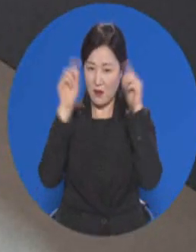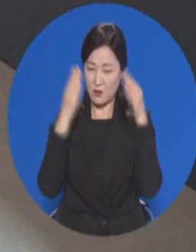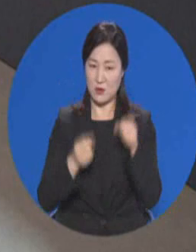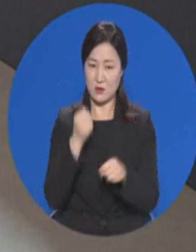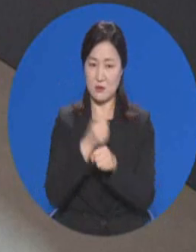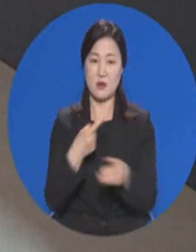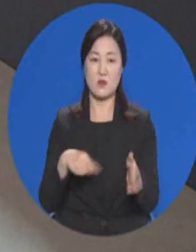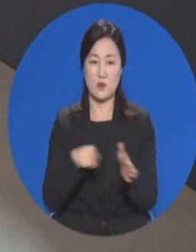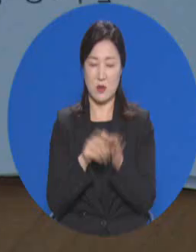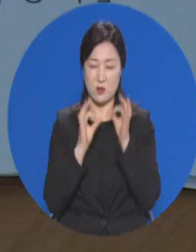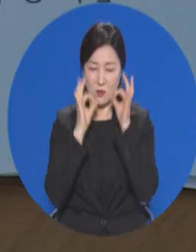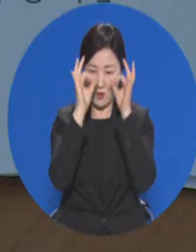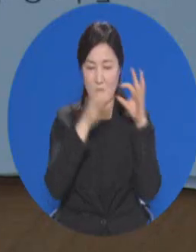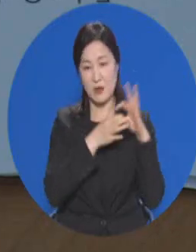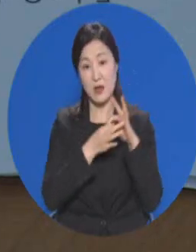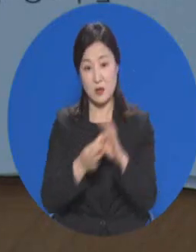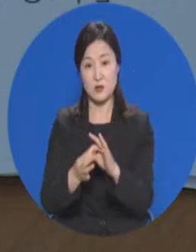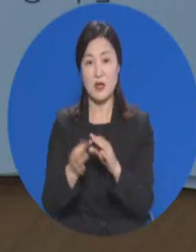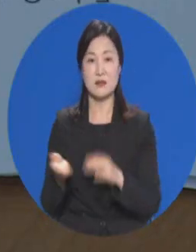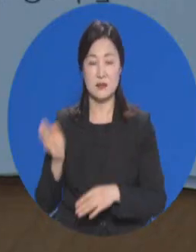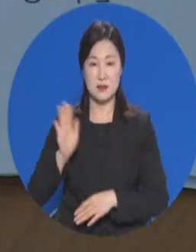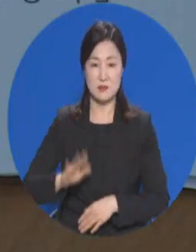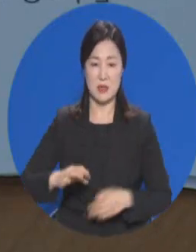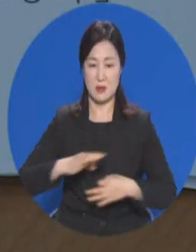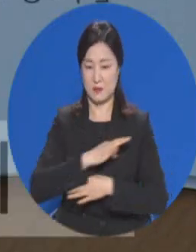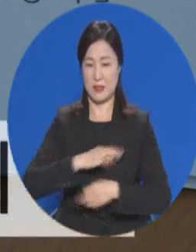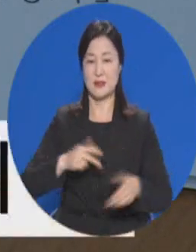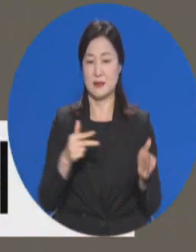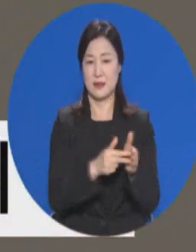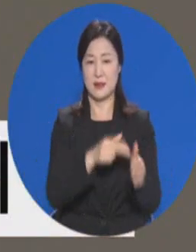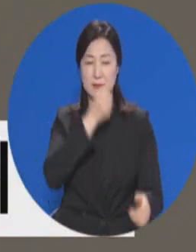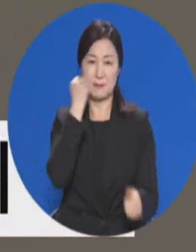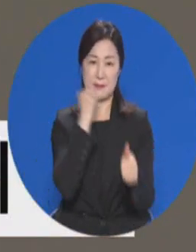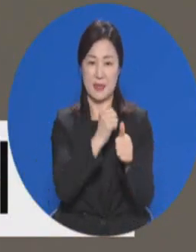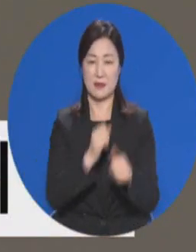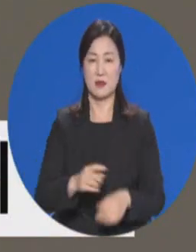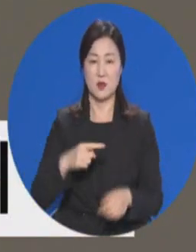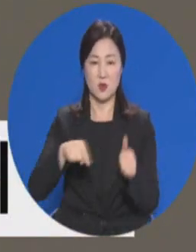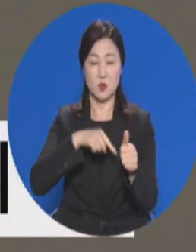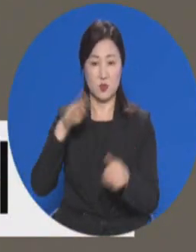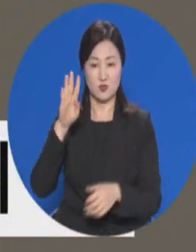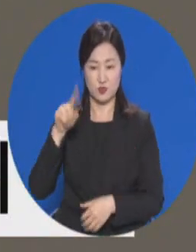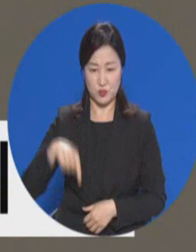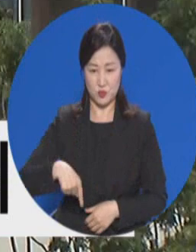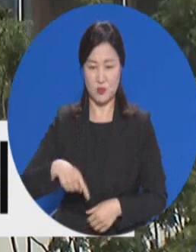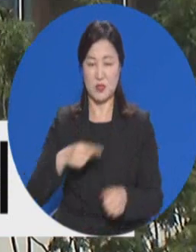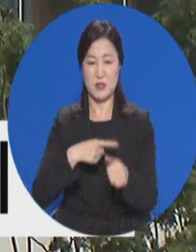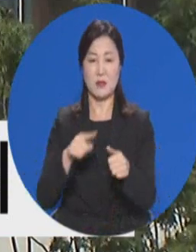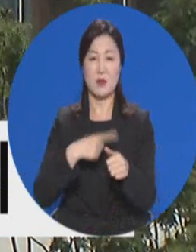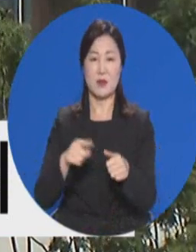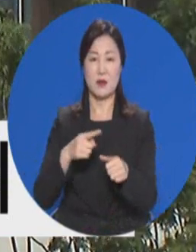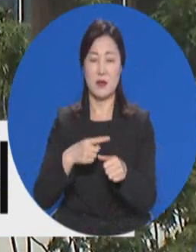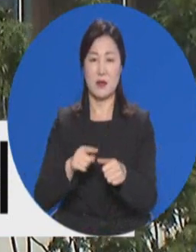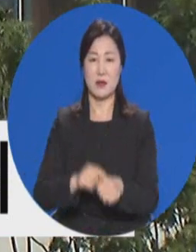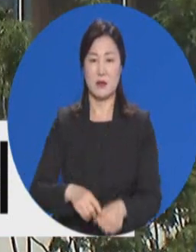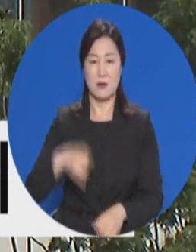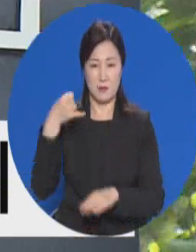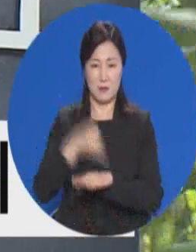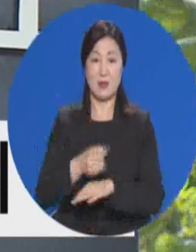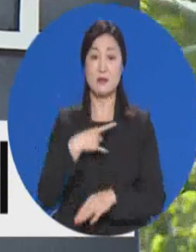학내 안팎의 노력이 이어졌지만 비리 사학재단으로 낙인 찍혀 교육부의 대학구조평가에서 최하위 등급을